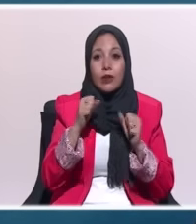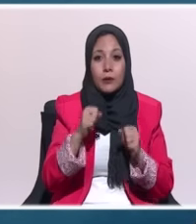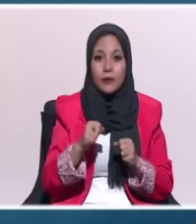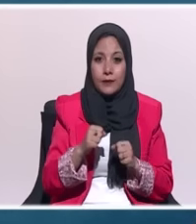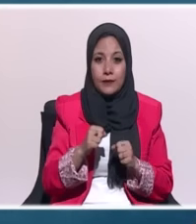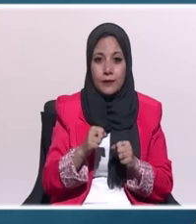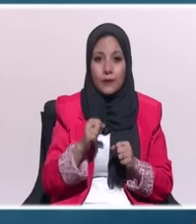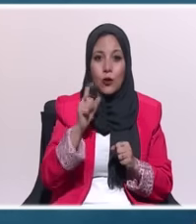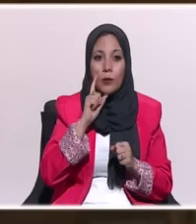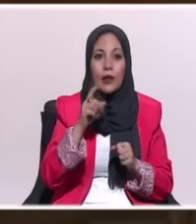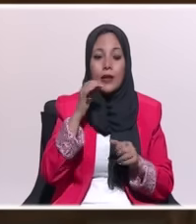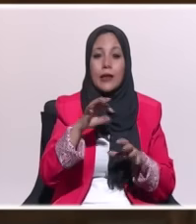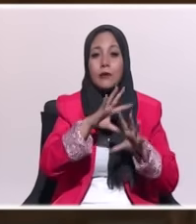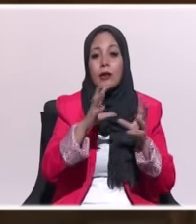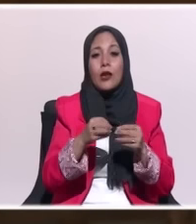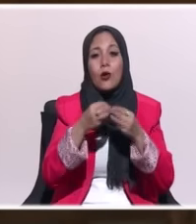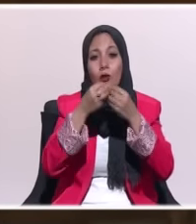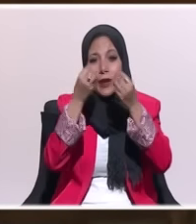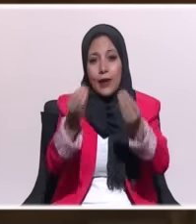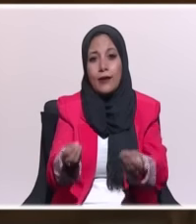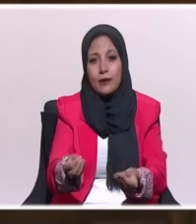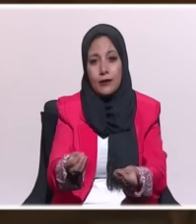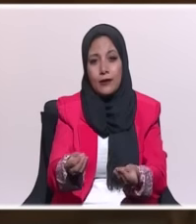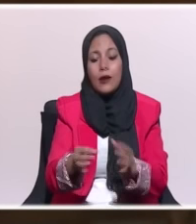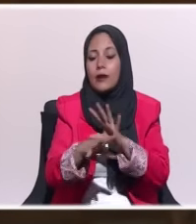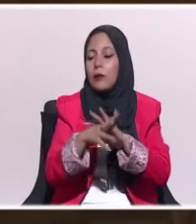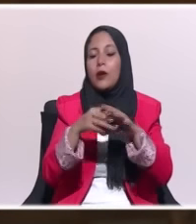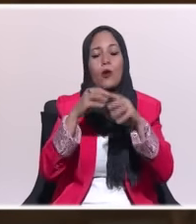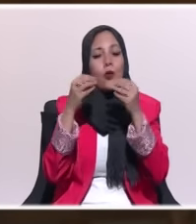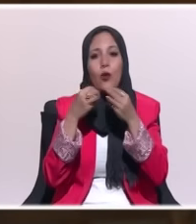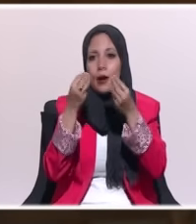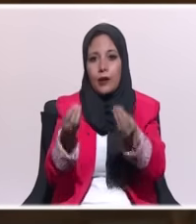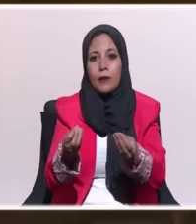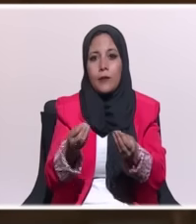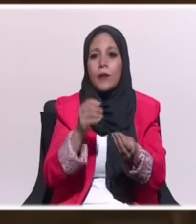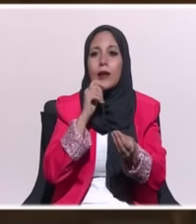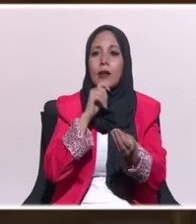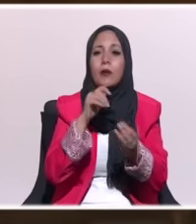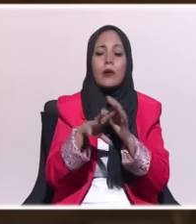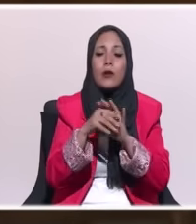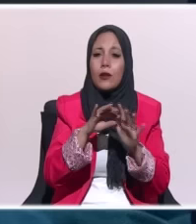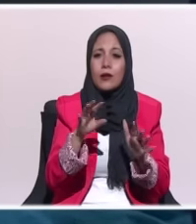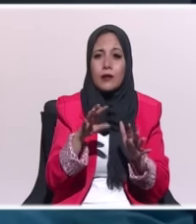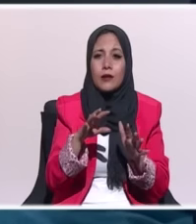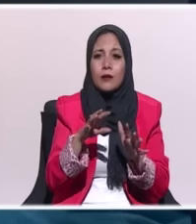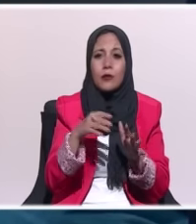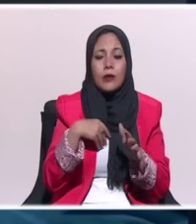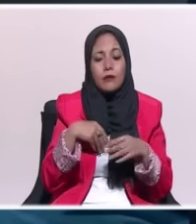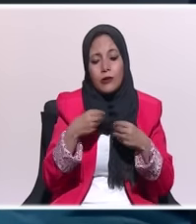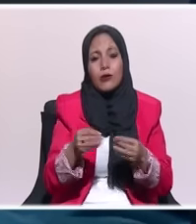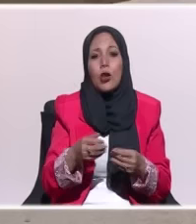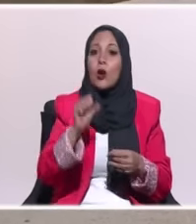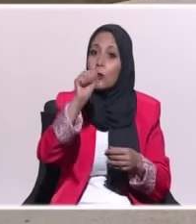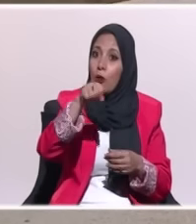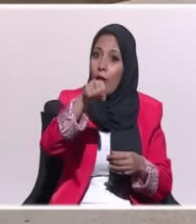يعني تلتزمي بنوتك، لأن هي مش هتقدر غير إنها تلتزم بأمومتها ليك. ولا إيه يا ست زي؟